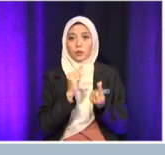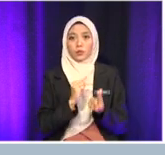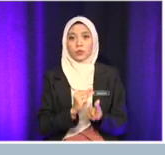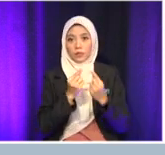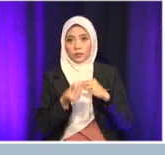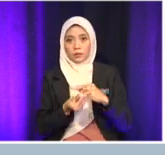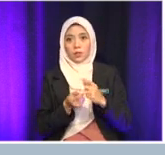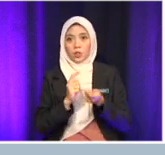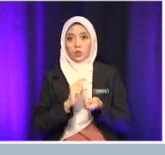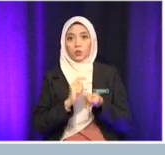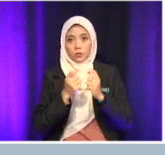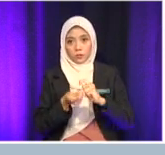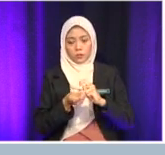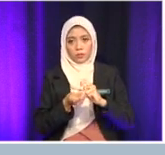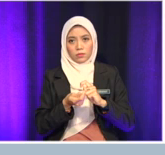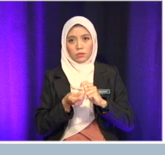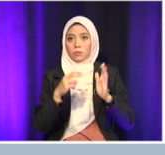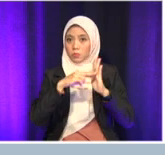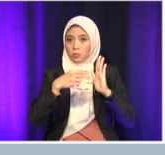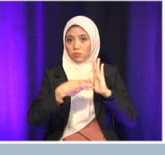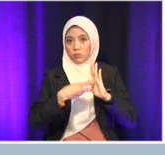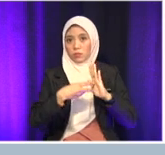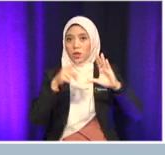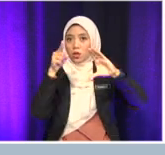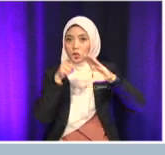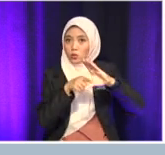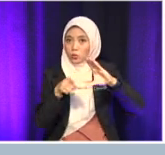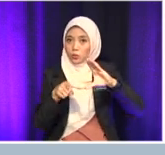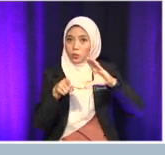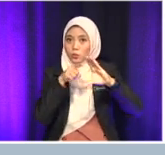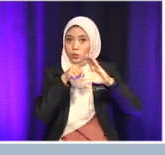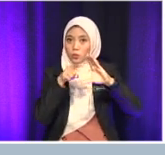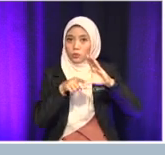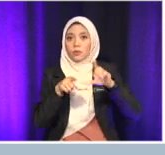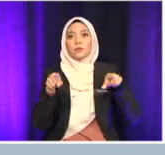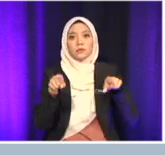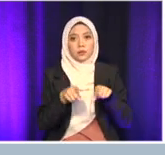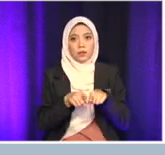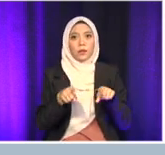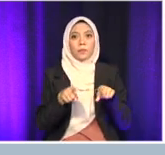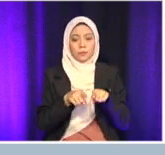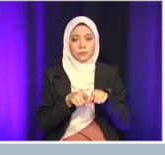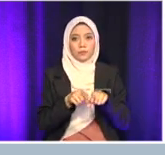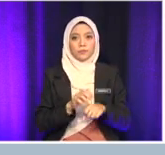adalah sudut yang sama jadi di sini kita dapat satu persamaan sudut